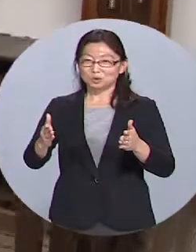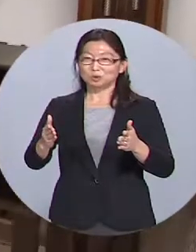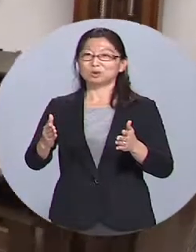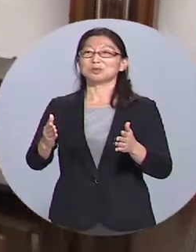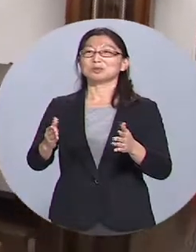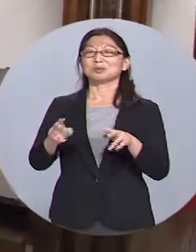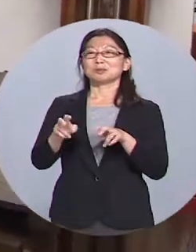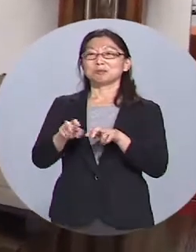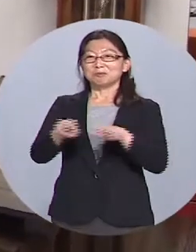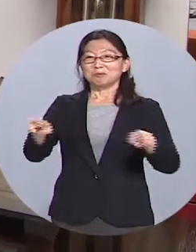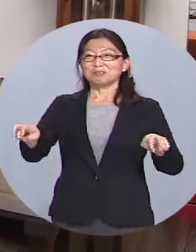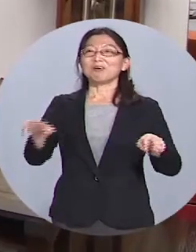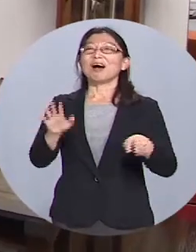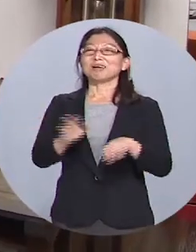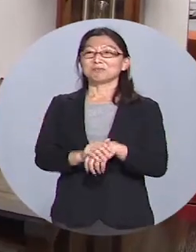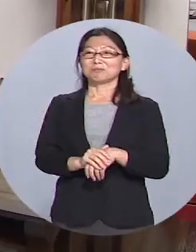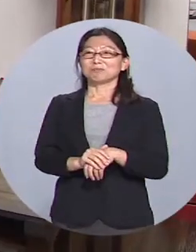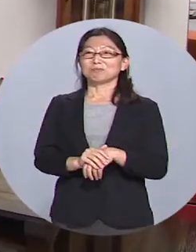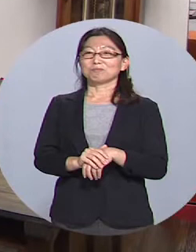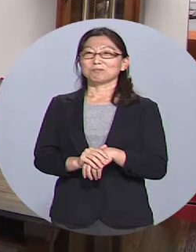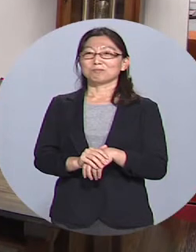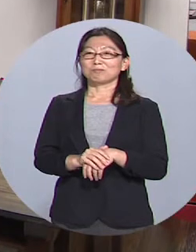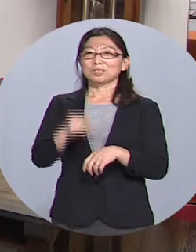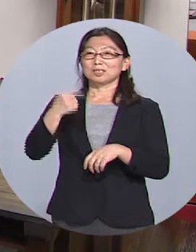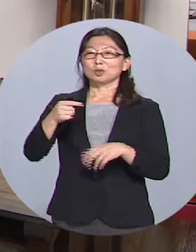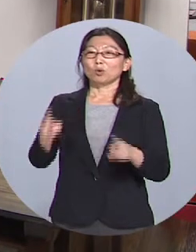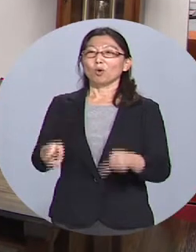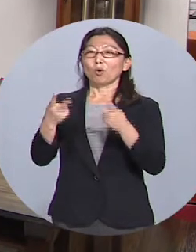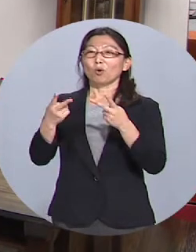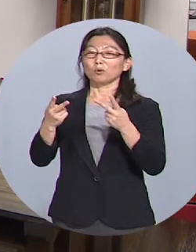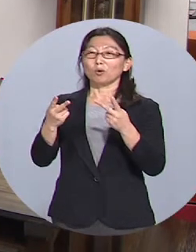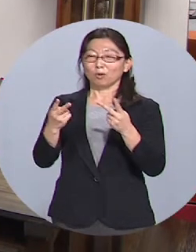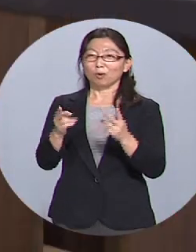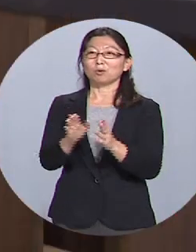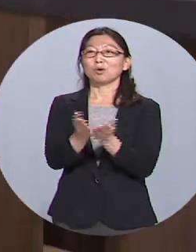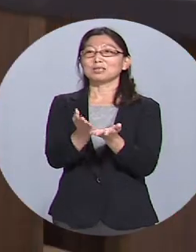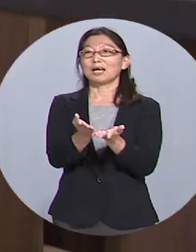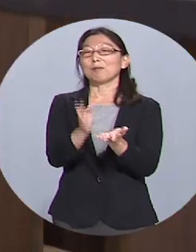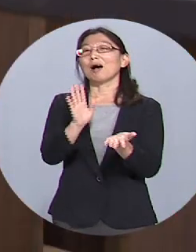子が置かれたライブラリーでは、給食指導用の教材などを映像で